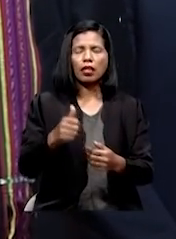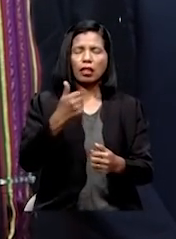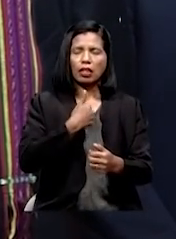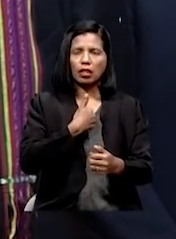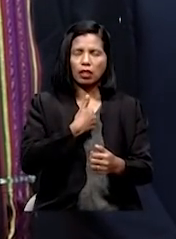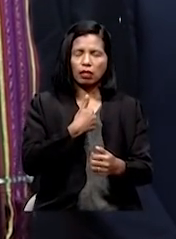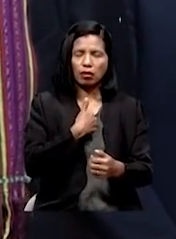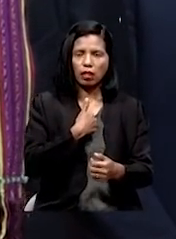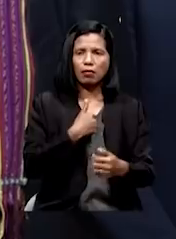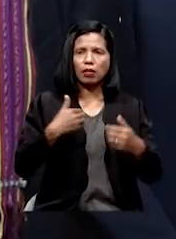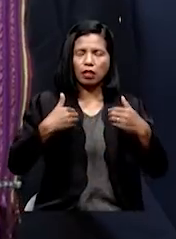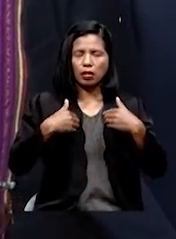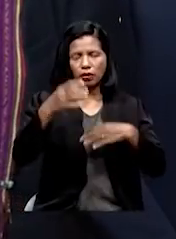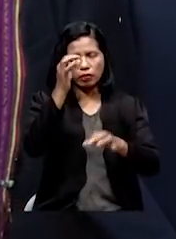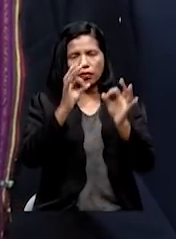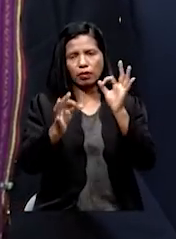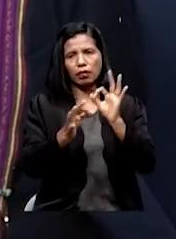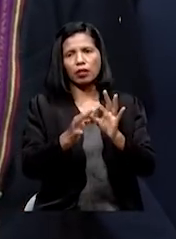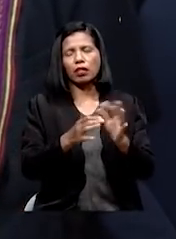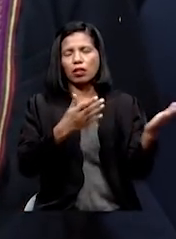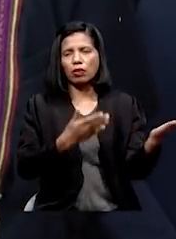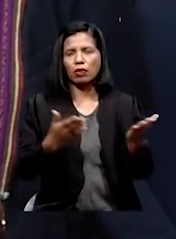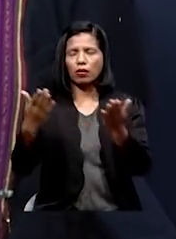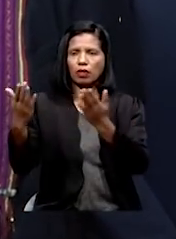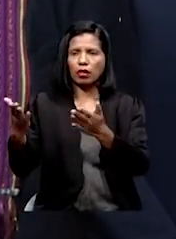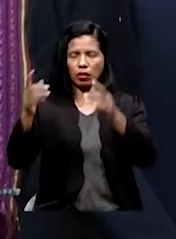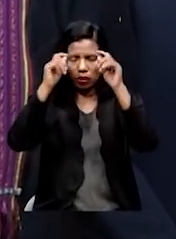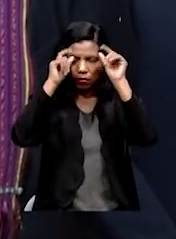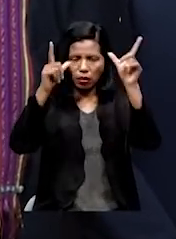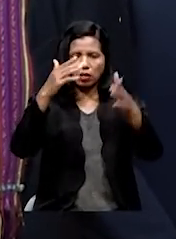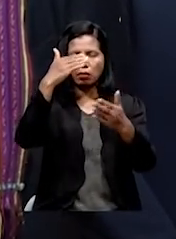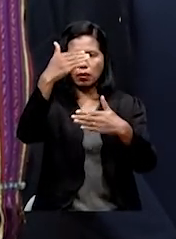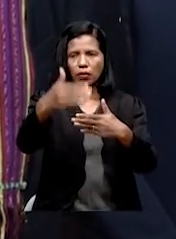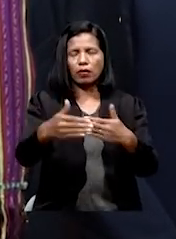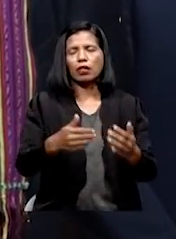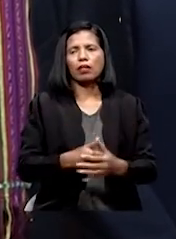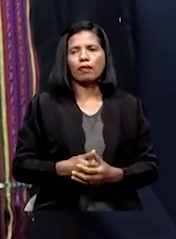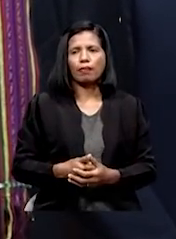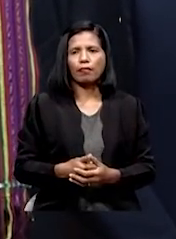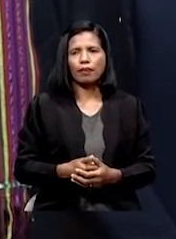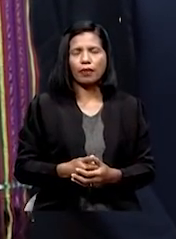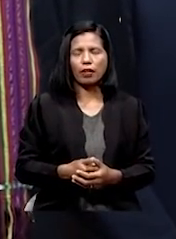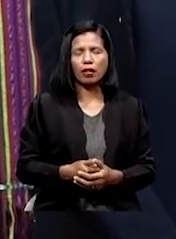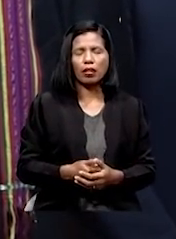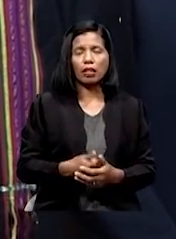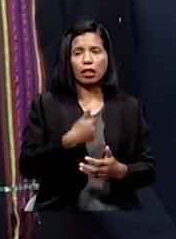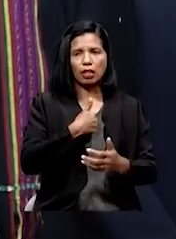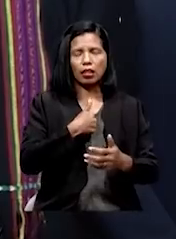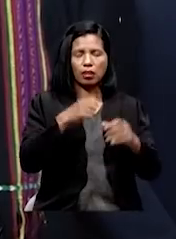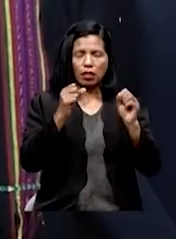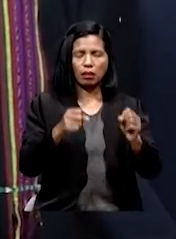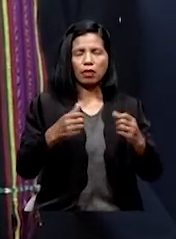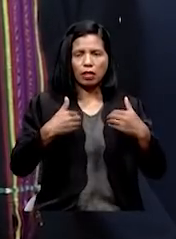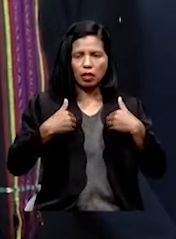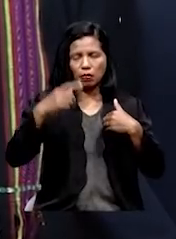ya pere menos ne lorinetik ne timor leste ba wen Hemos candidato nemos tinseri ha ne conhecimento